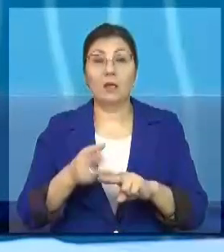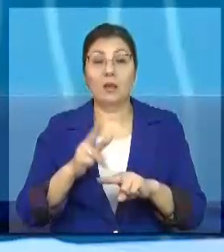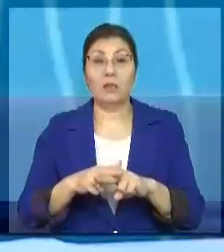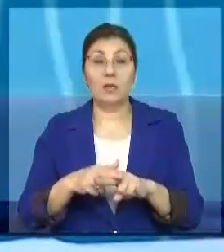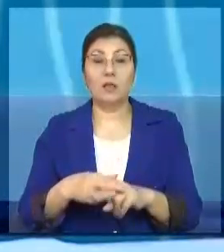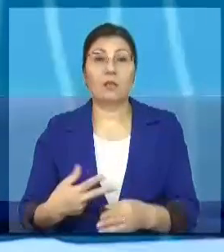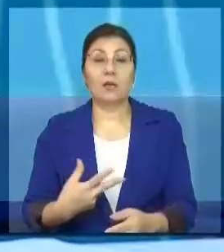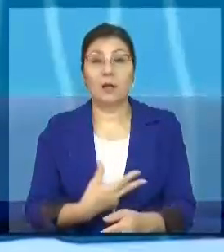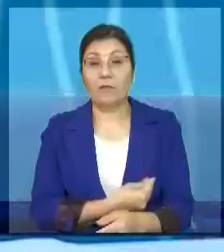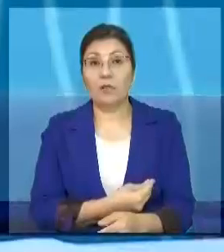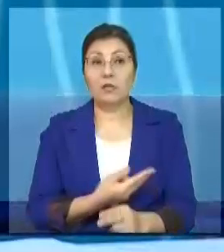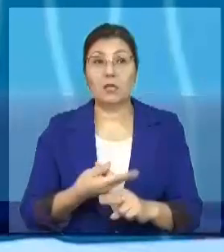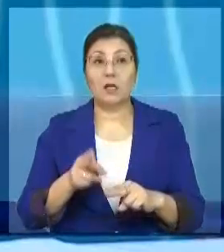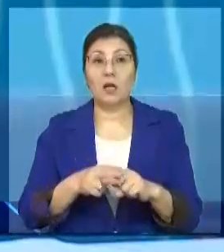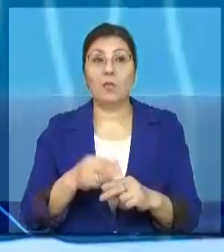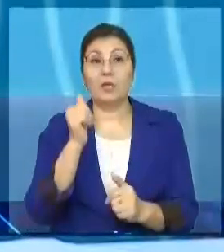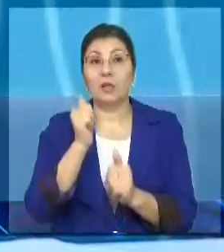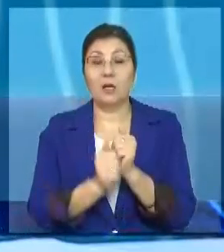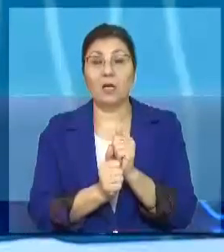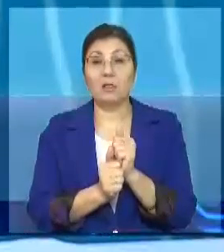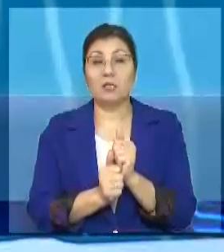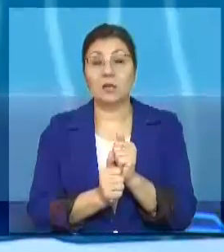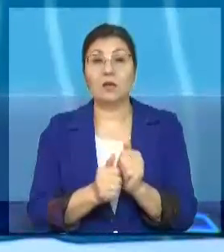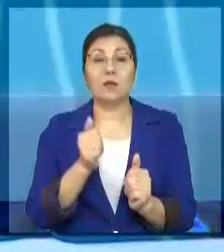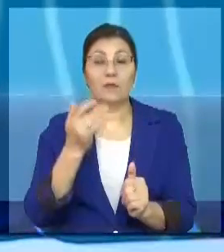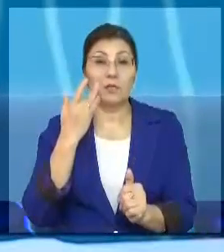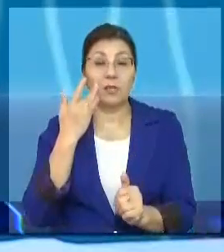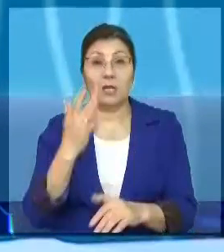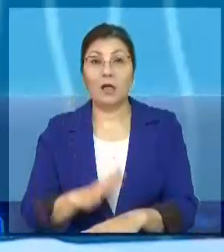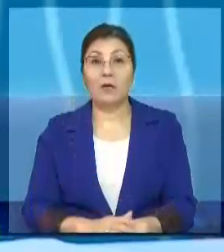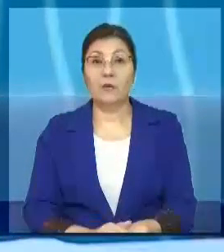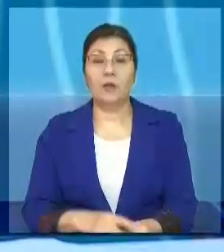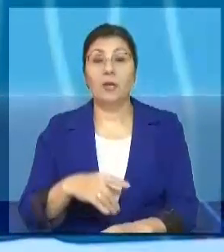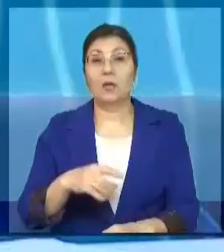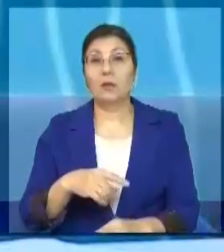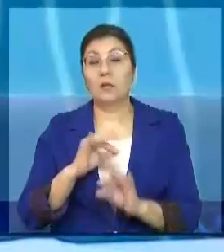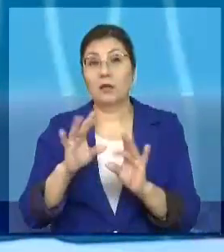является вакцинация. Мы об этом каждый раз говорим.